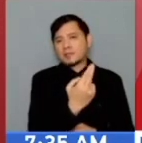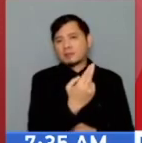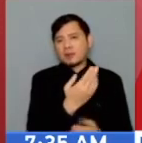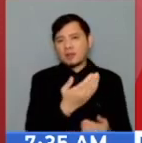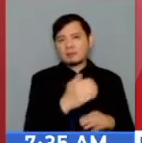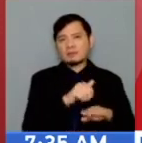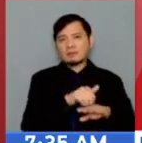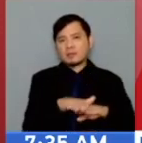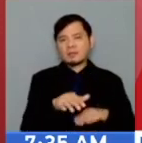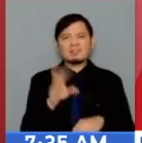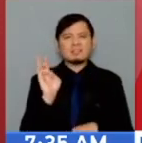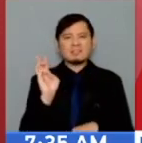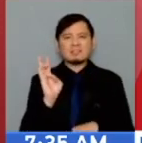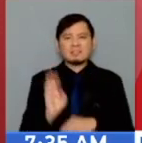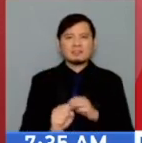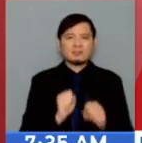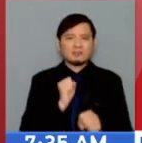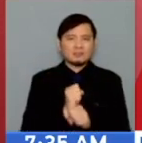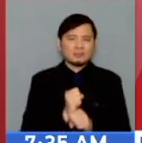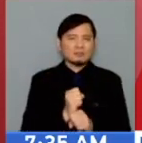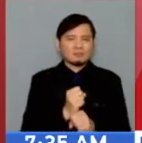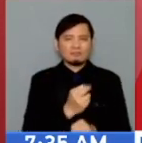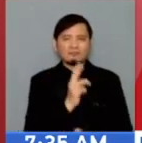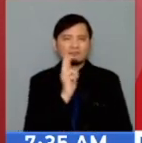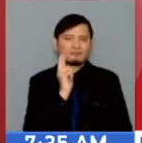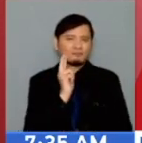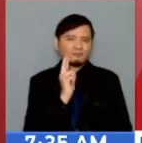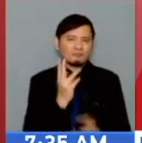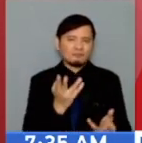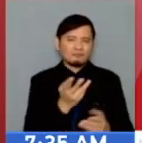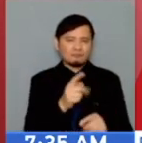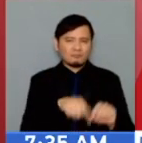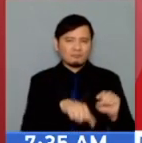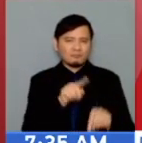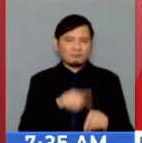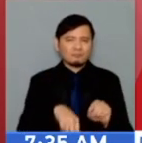talaga. So, nagpadala siya doon at